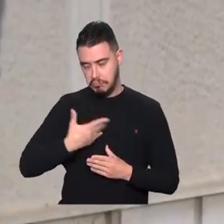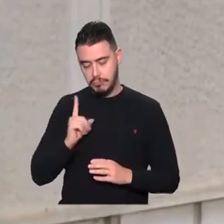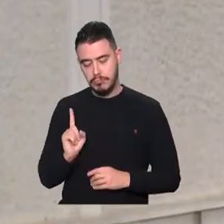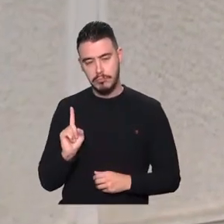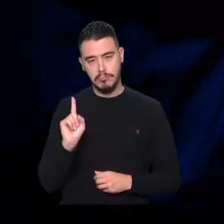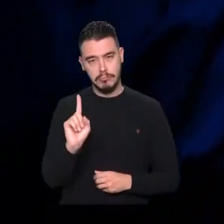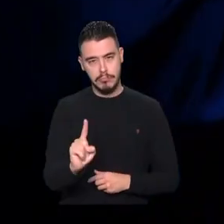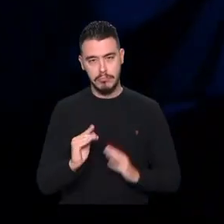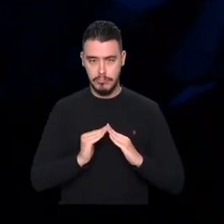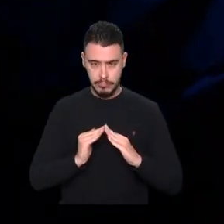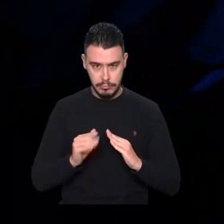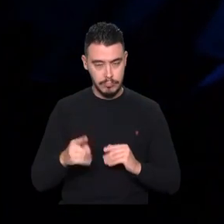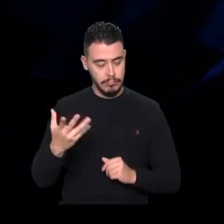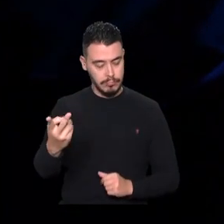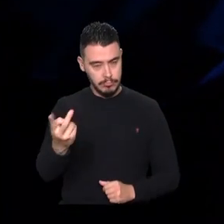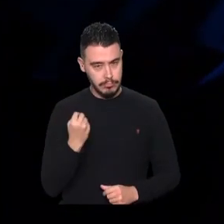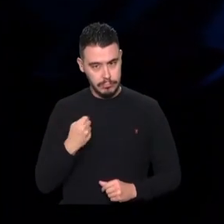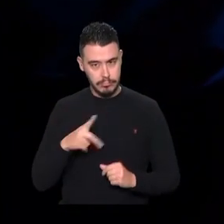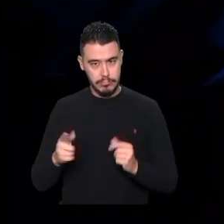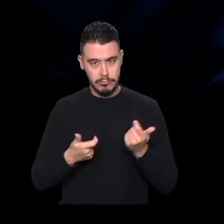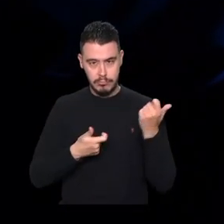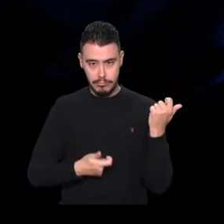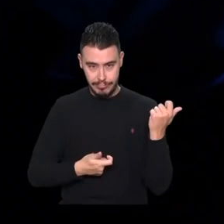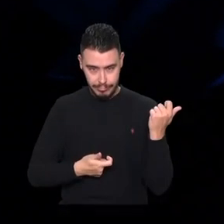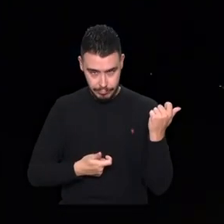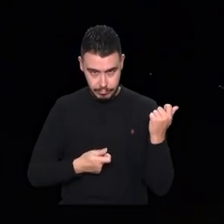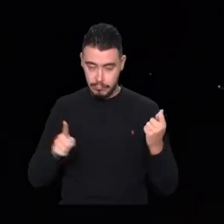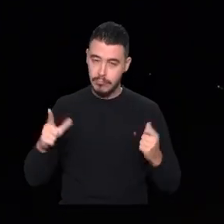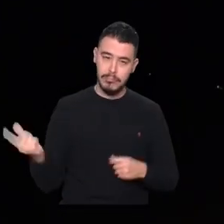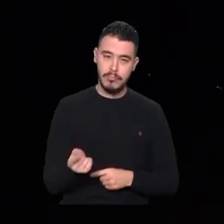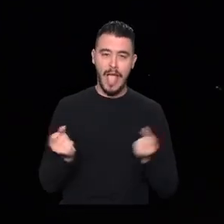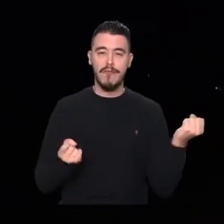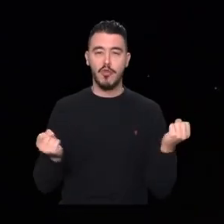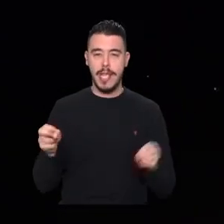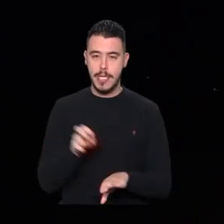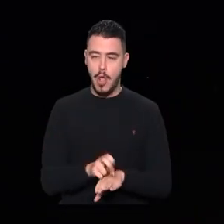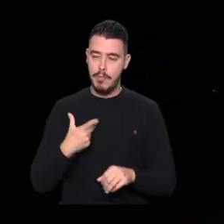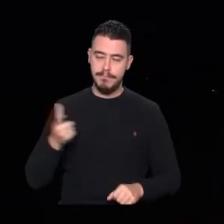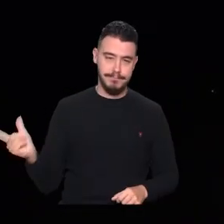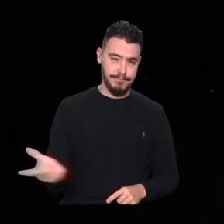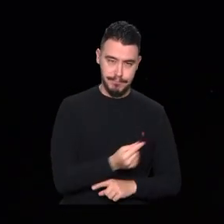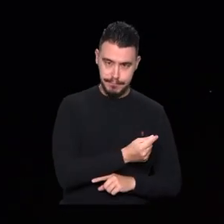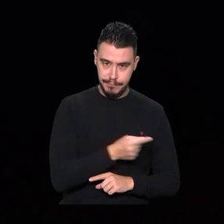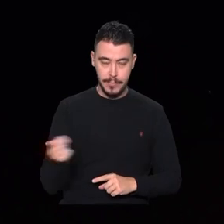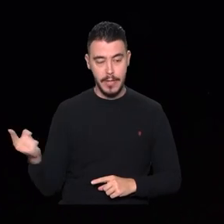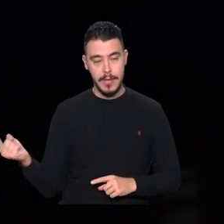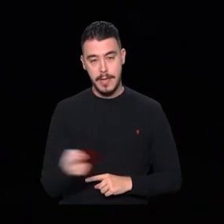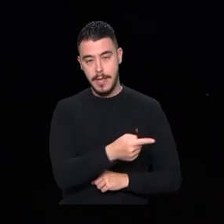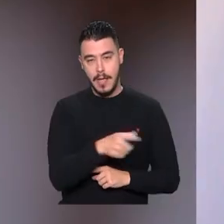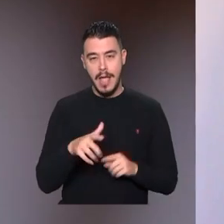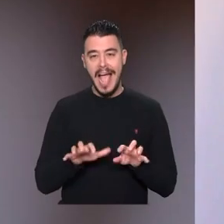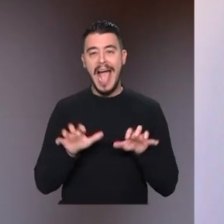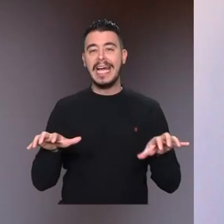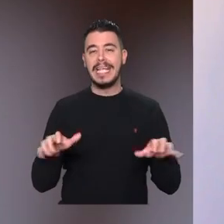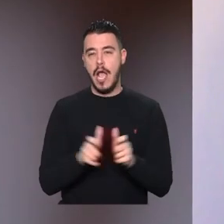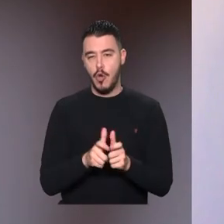την καραμπίνα που είχε νόμιμα στην κατοχή του και έφυγε με το αυτοκίνητο. Στον δρόμο για την Αγριά τηλεφώνησε στη σύζυγό